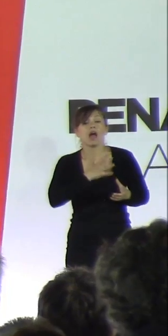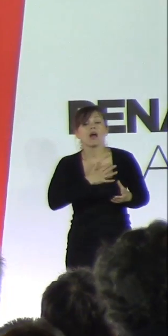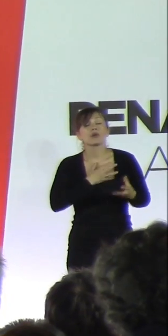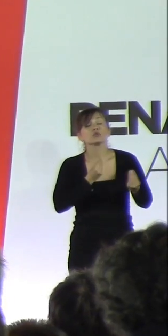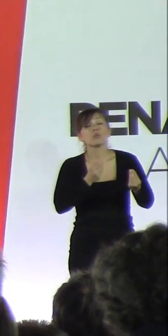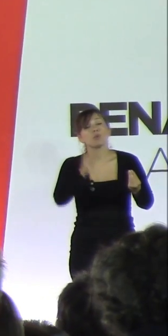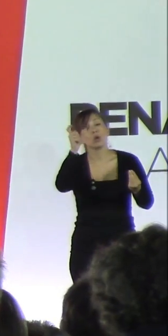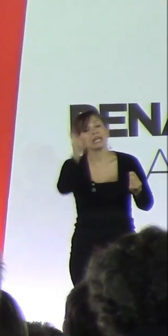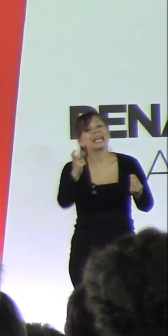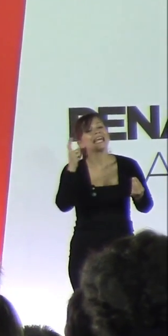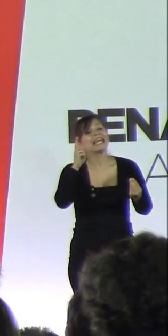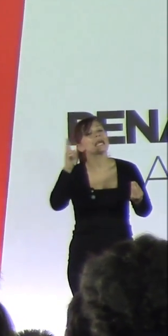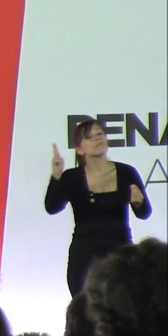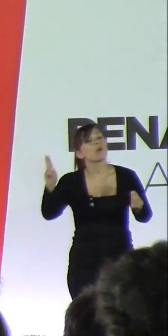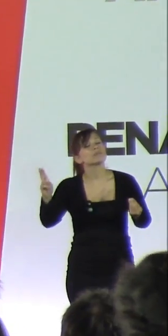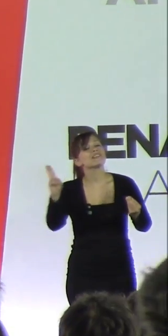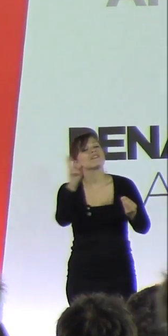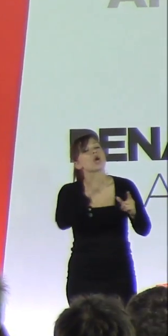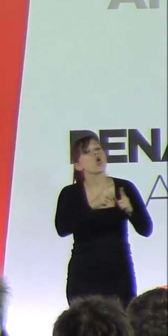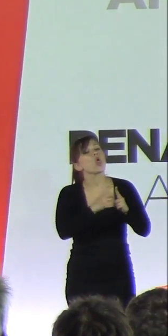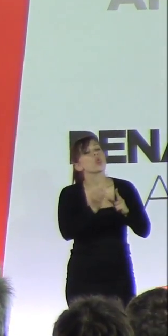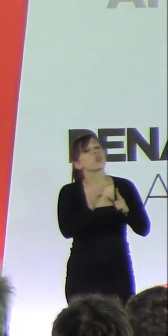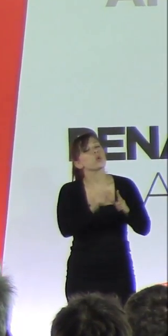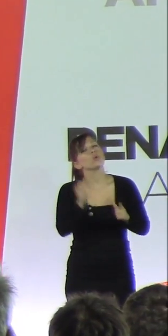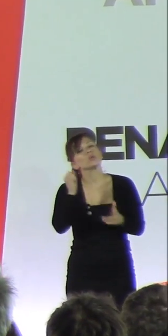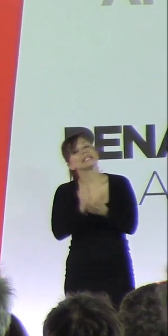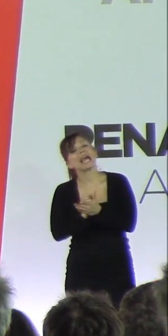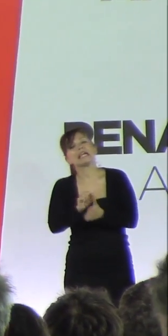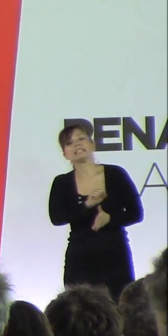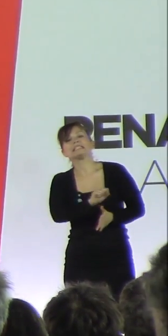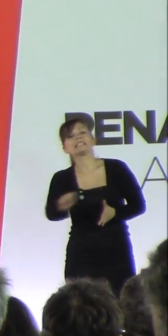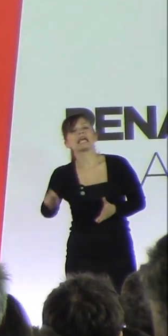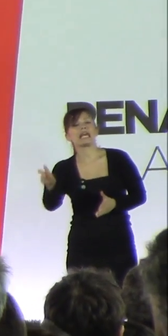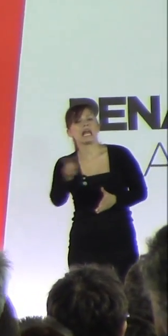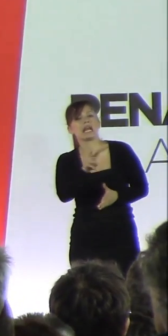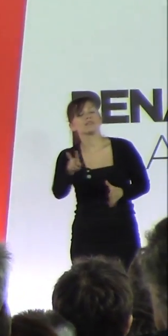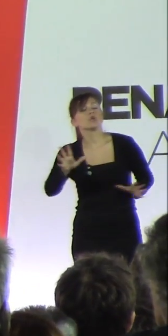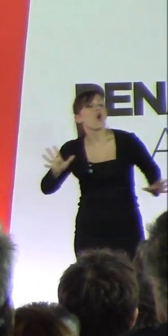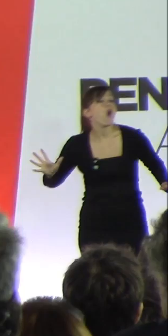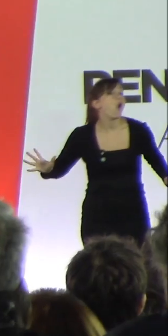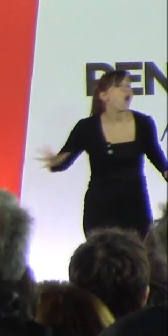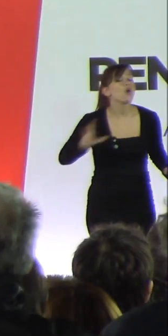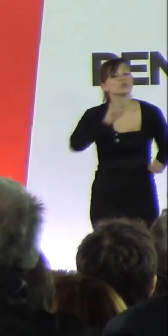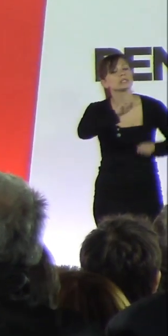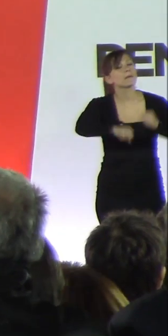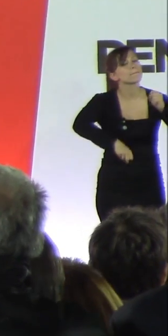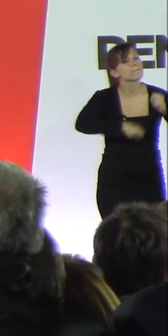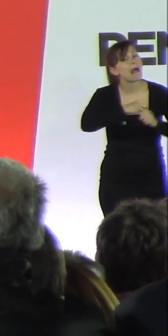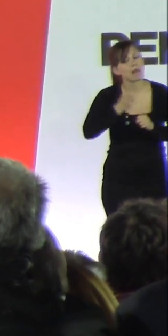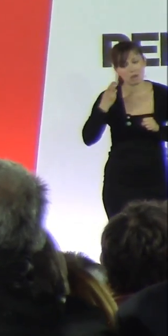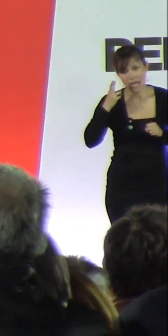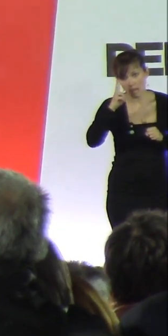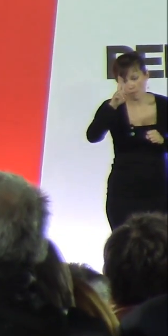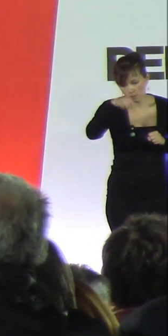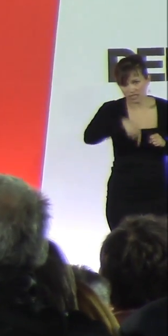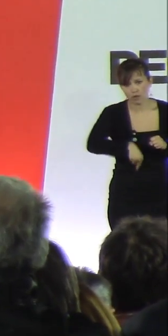και τον Γαβρίλ, αλλά και όλους και όλες που δίνουν αυτή τη μάχη στην περιφέρεια και στο Δήμο της Αθήνας.